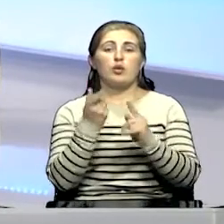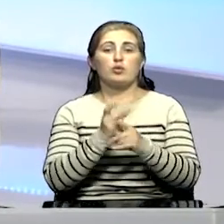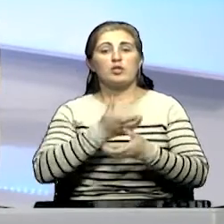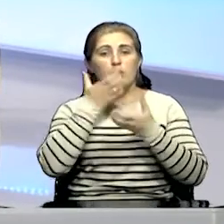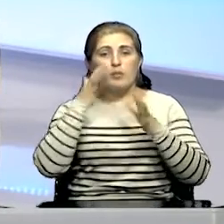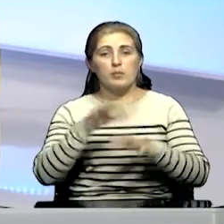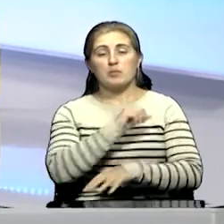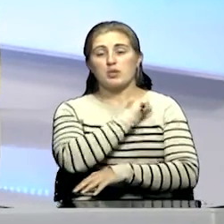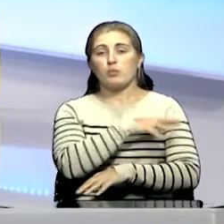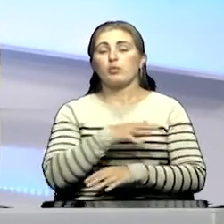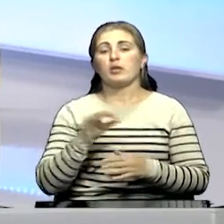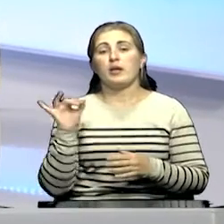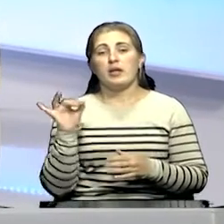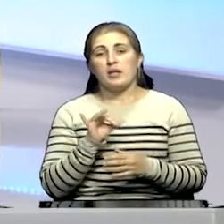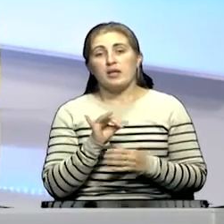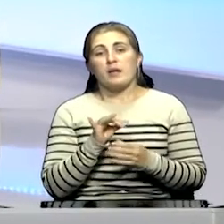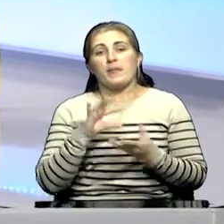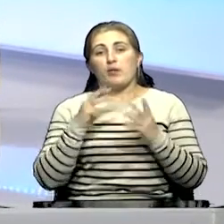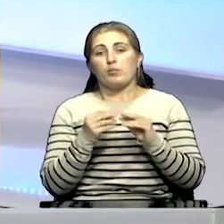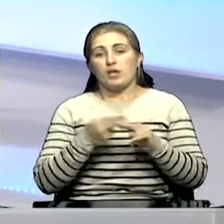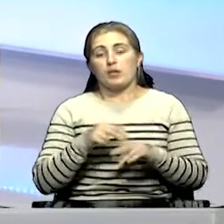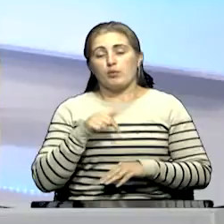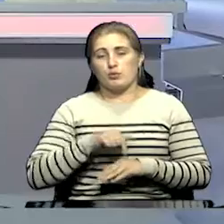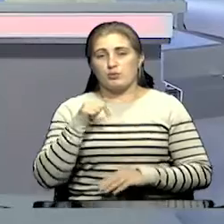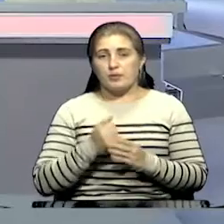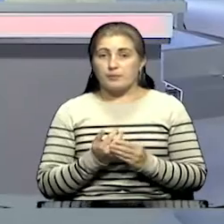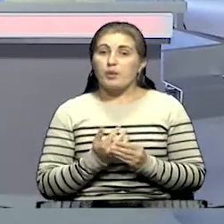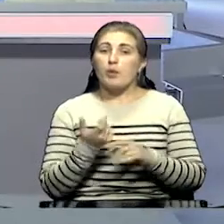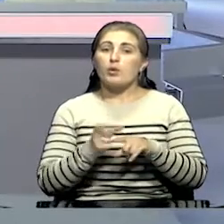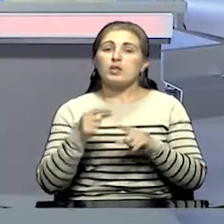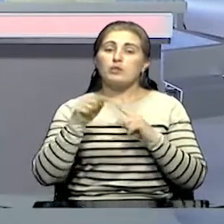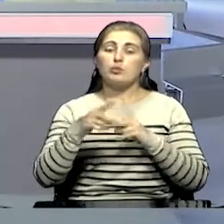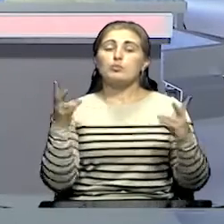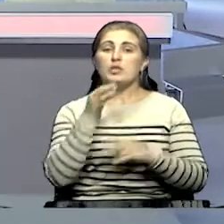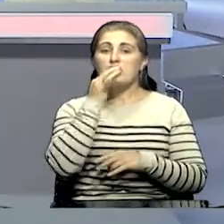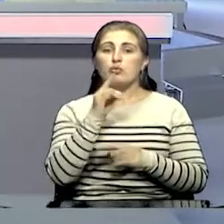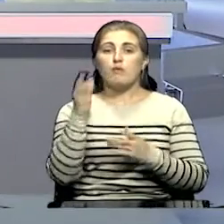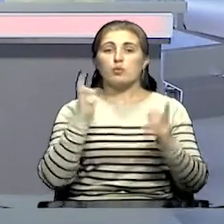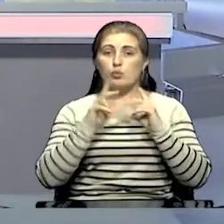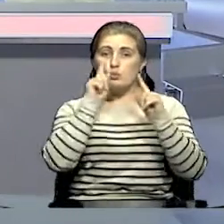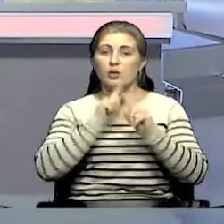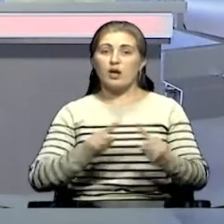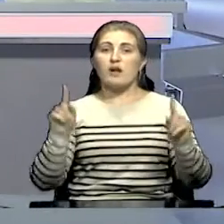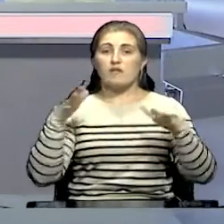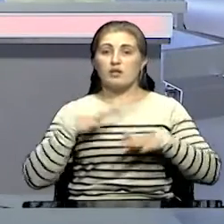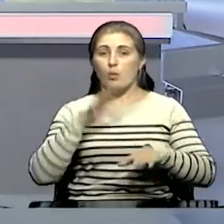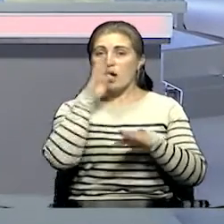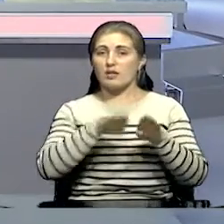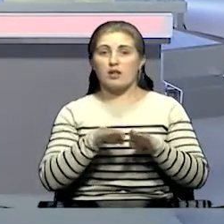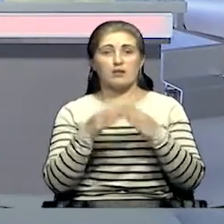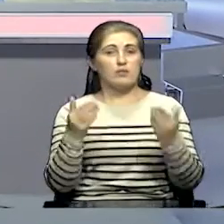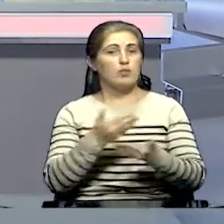петербурге и в общем это почувствовали более того нужно сказать то что ваш колледж уникальный в крыму аналогов ему нет